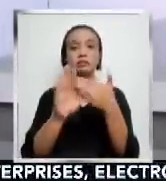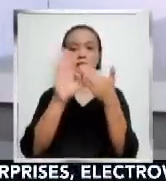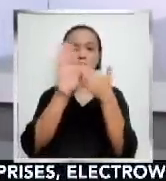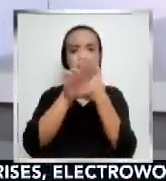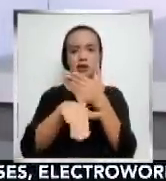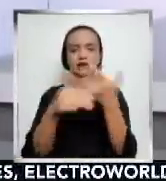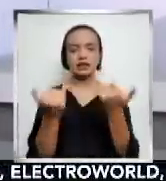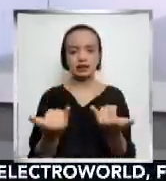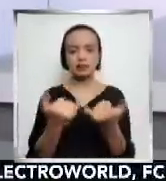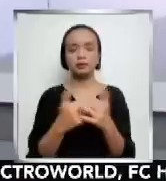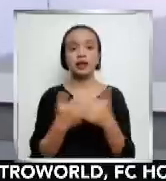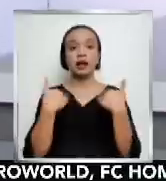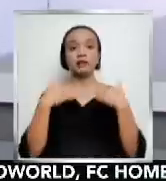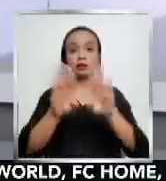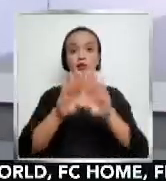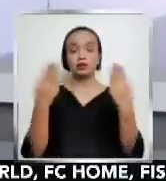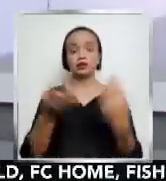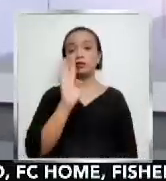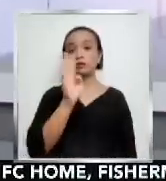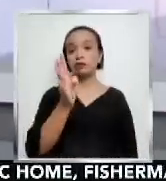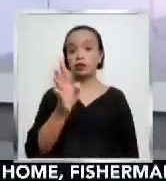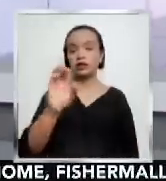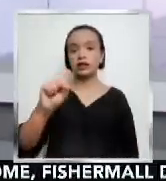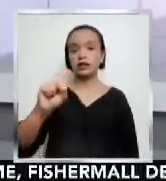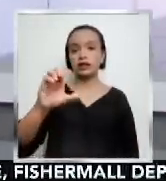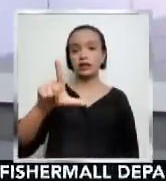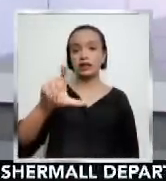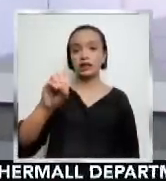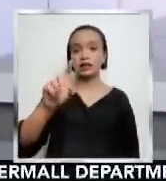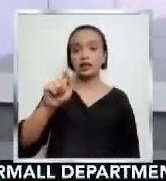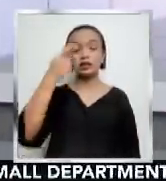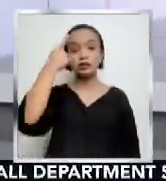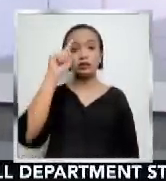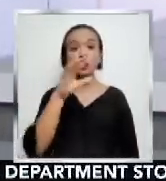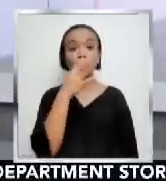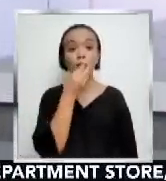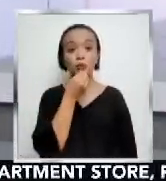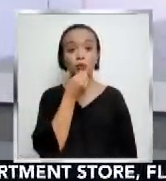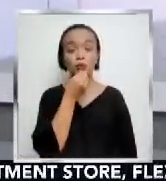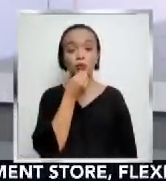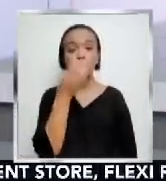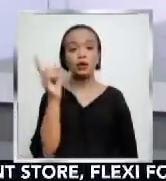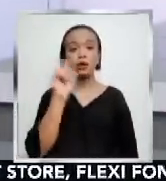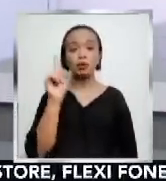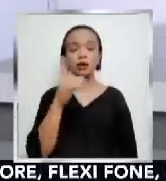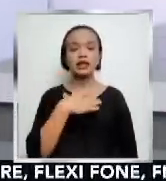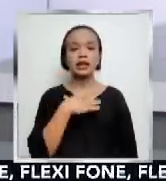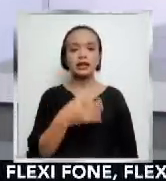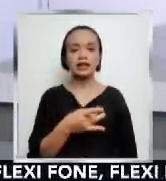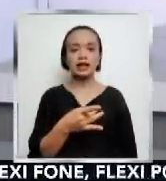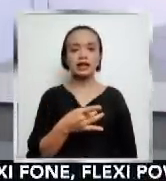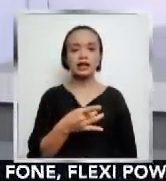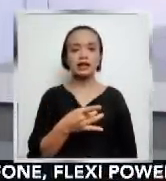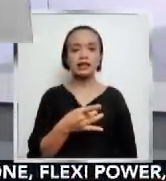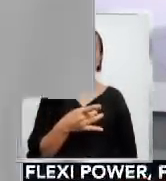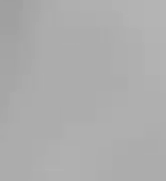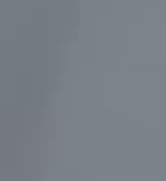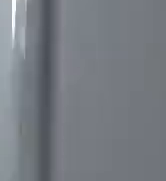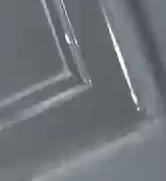bubuksan ding 4,000 slot naman para sa mga nais pumasok sa mga ride-hailing app. At yan po ang tinutukan ni Joseph